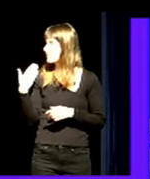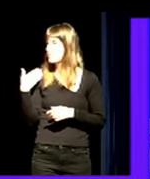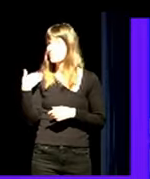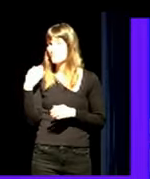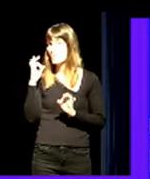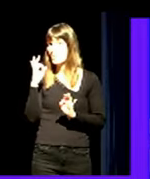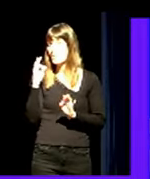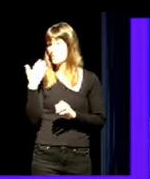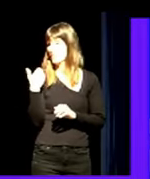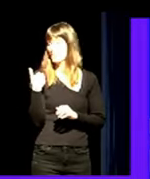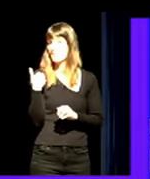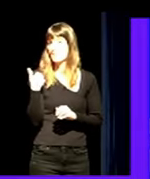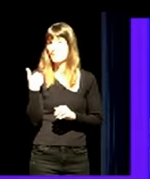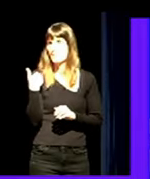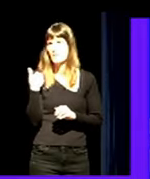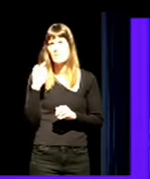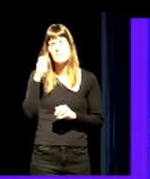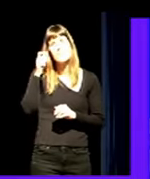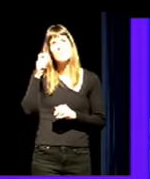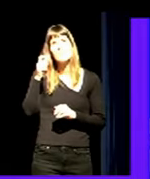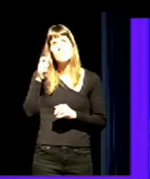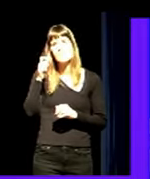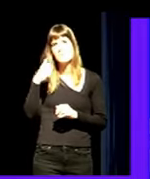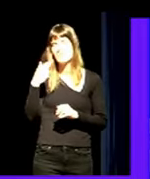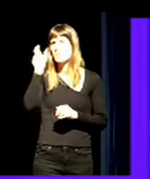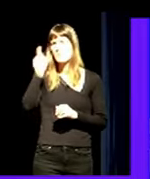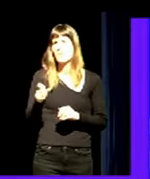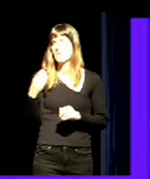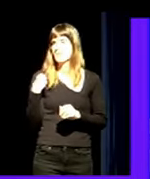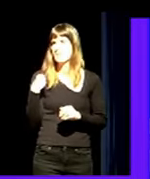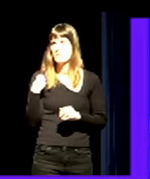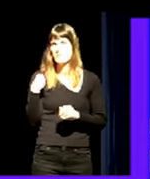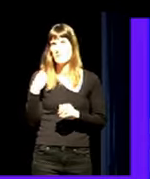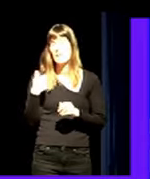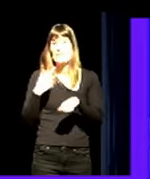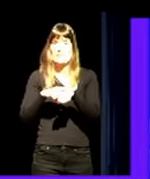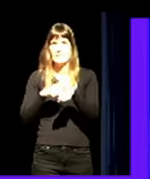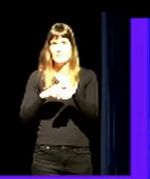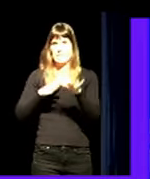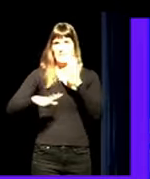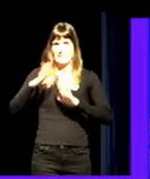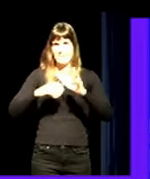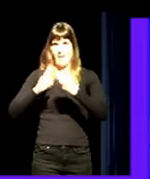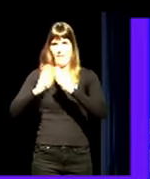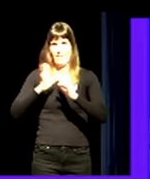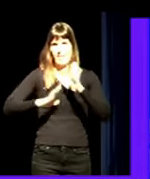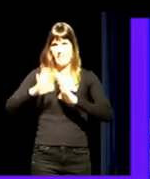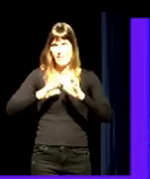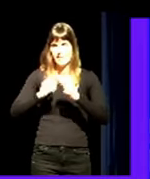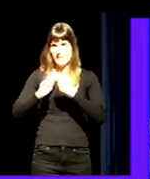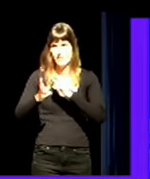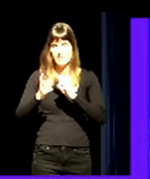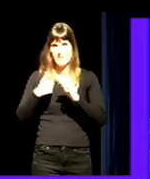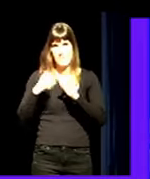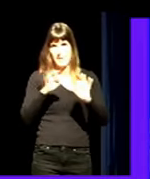bat dugu pertsona hori, baina bain nire interpelatu egitean eta ez ditzen goran eman, erantzuteko, eta benetan ez dira da